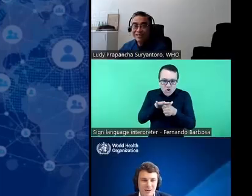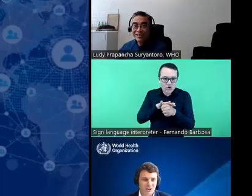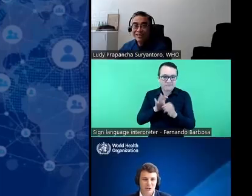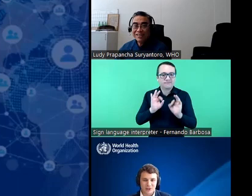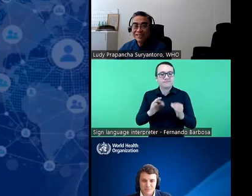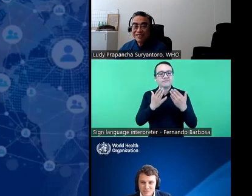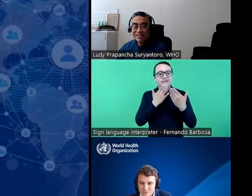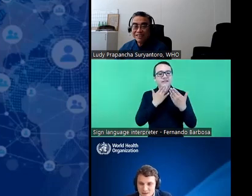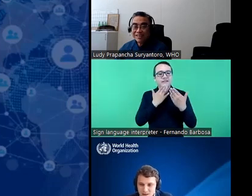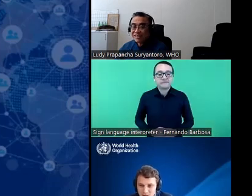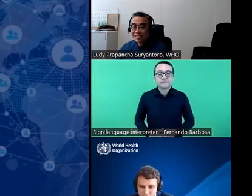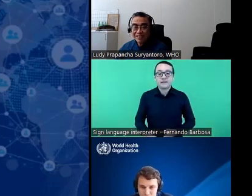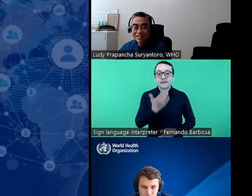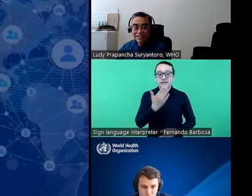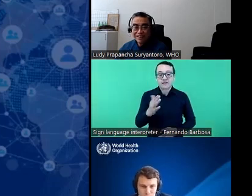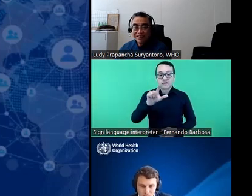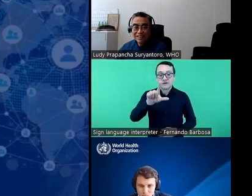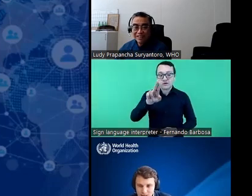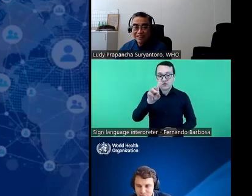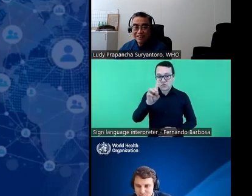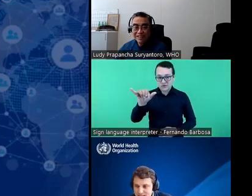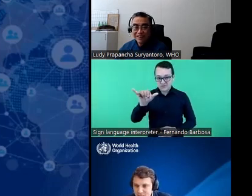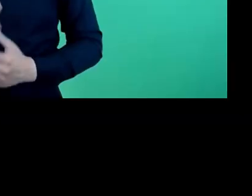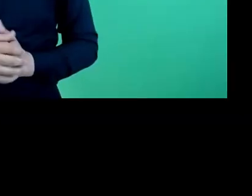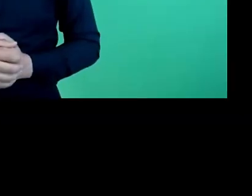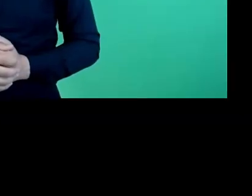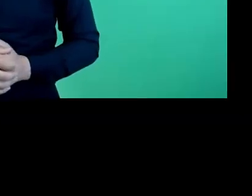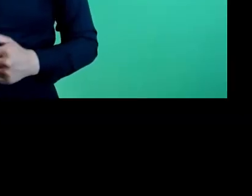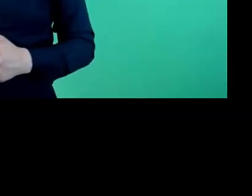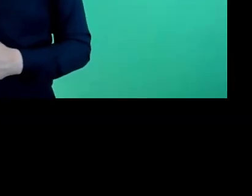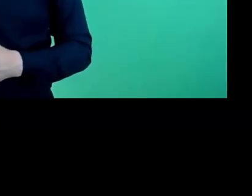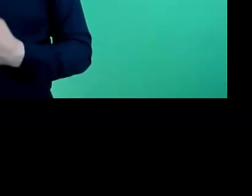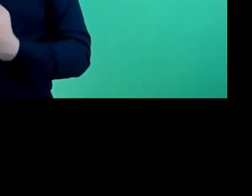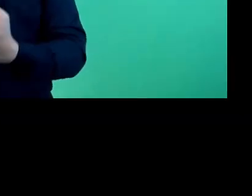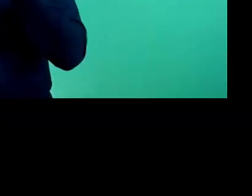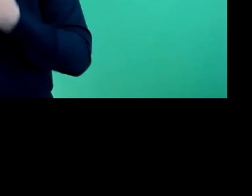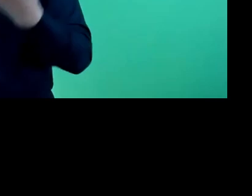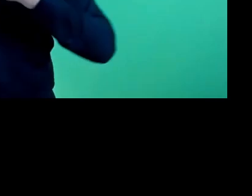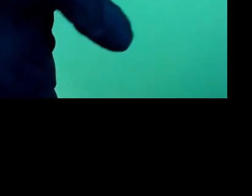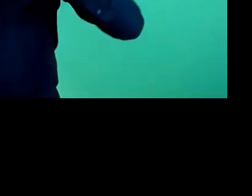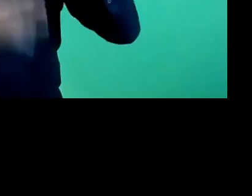Thank you very much, Ludy. So we have 感谢 Ludy 您的演讲。